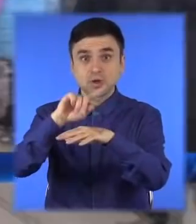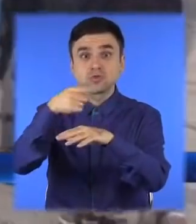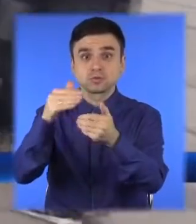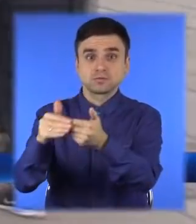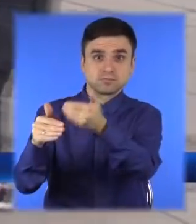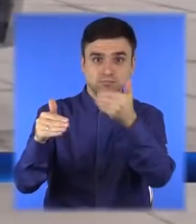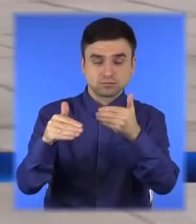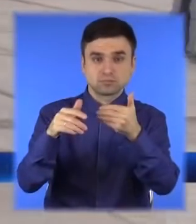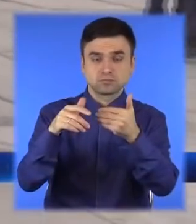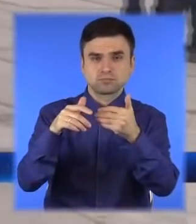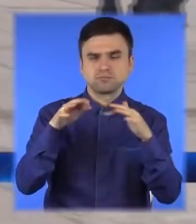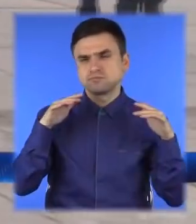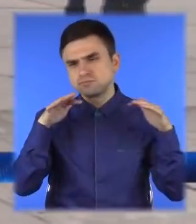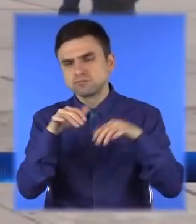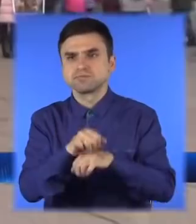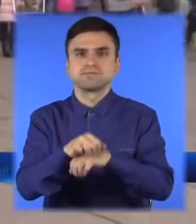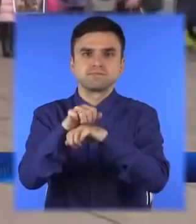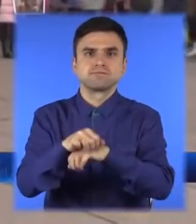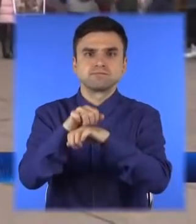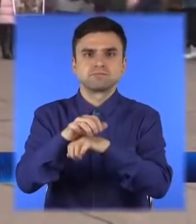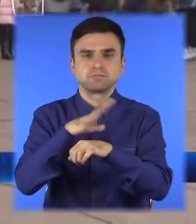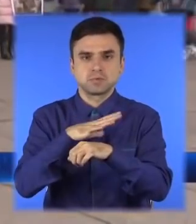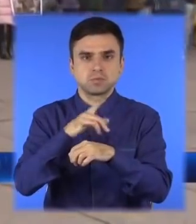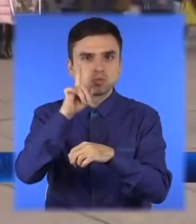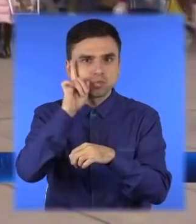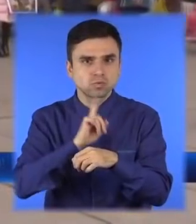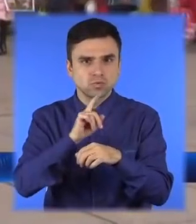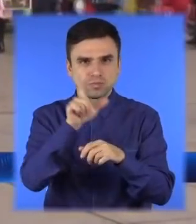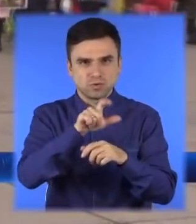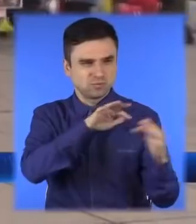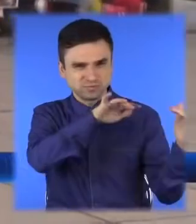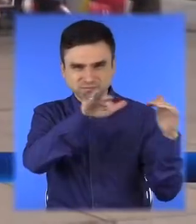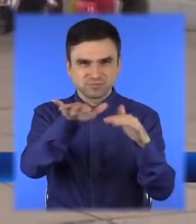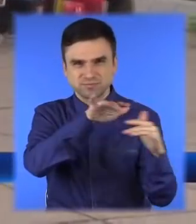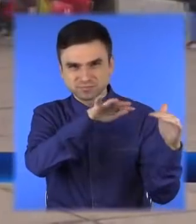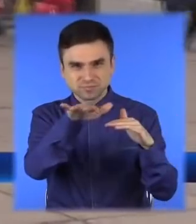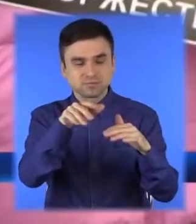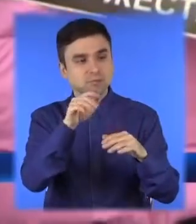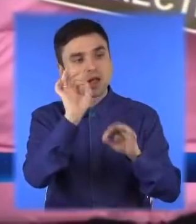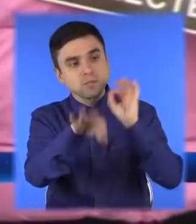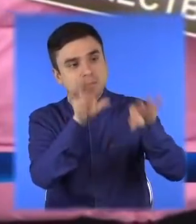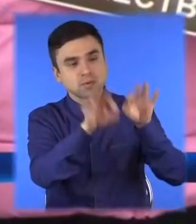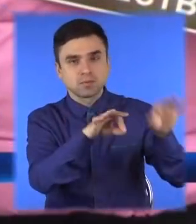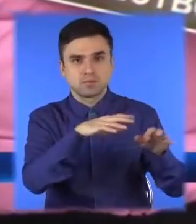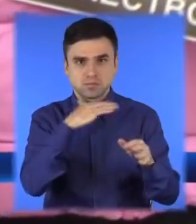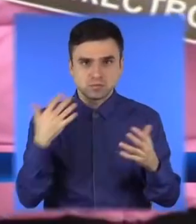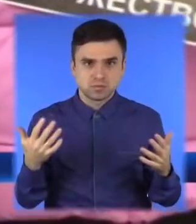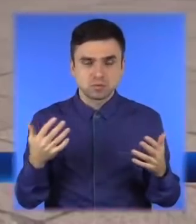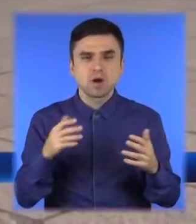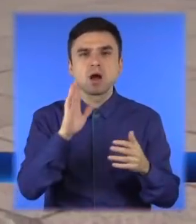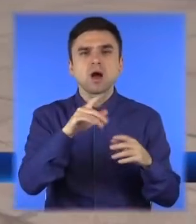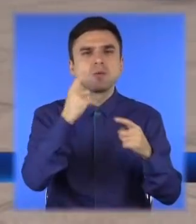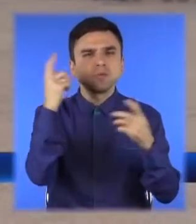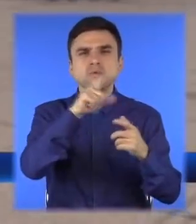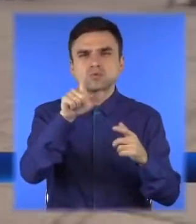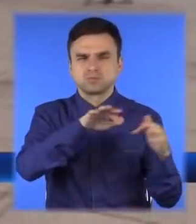як дорослих, так і дітей серед відвідувачів цирку задумались про справжнє поводження з тваринами у таких установах. Але більшість глядачів на пікет